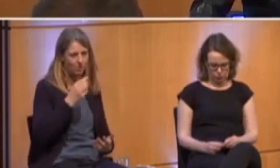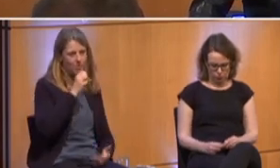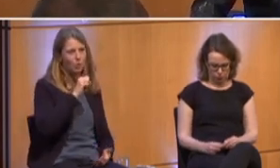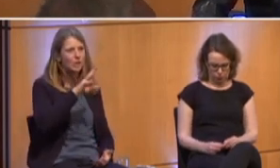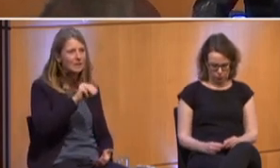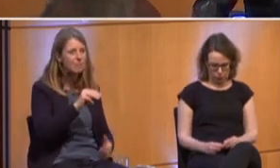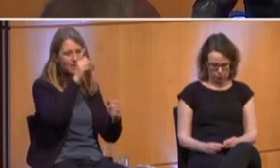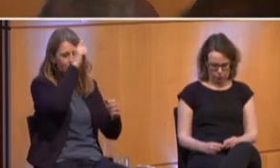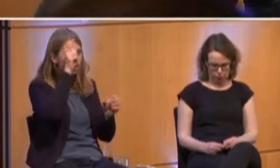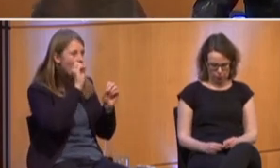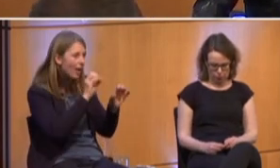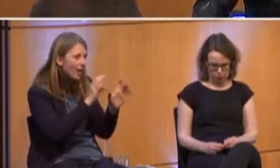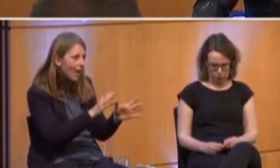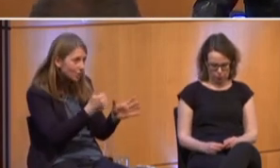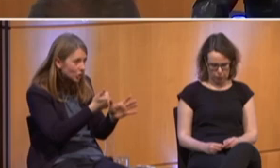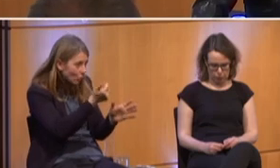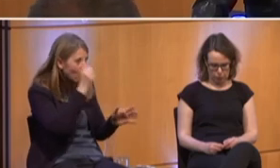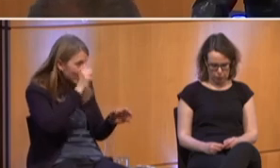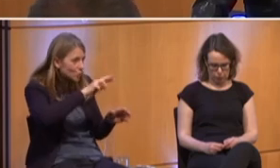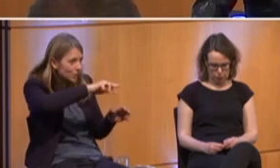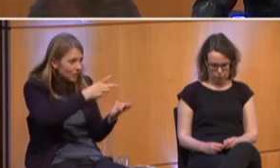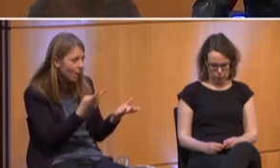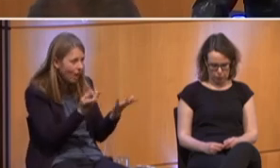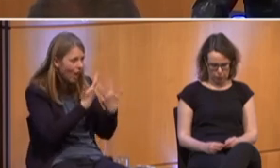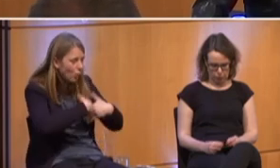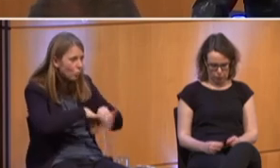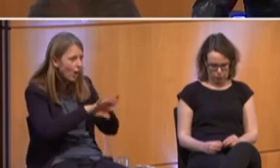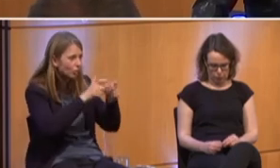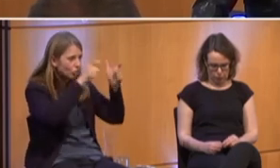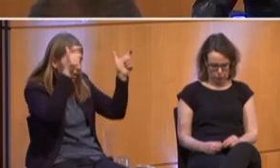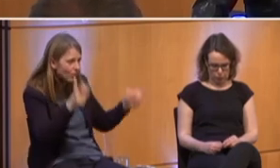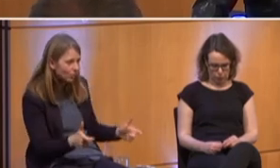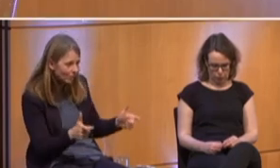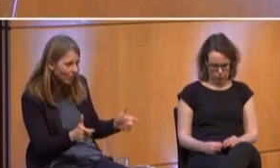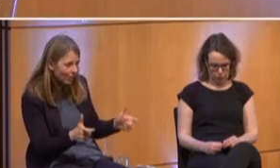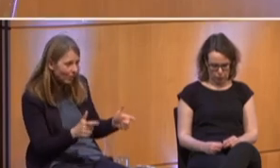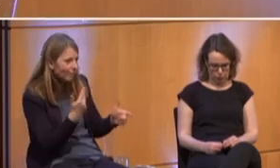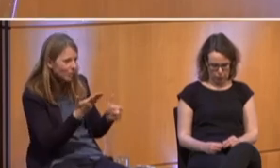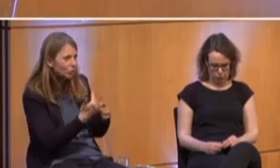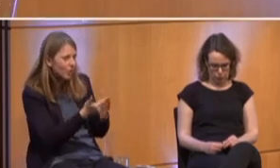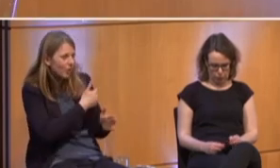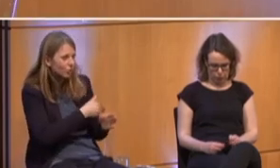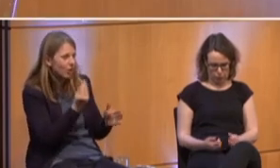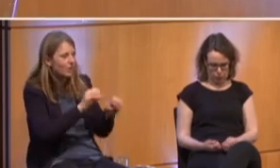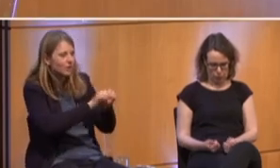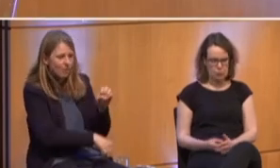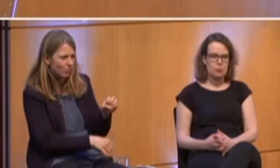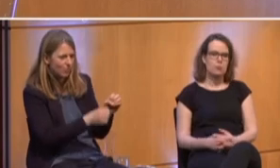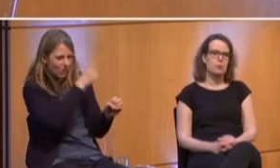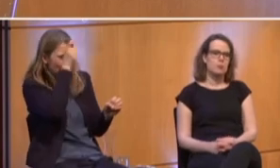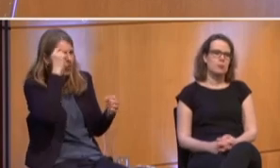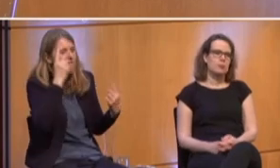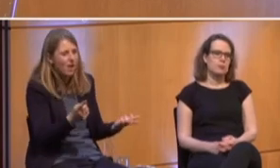Siemens-Ingenieur erklären, dass das jetzt irgendwie ziemlich attraktiv ist, wenn seine Automatisierungsanlage vorher sagt, was hinterher kaputt geht. Da muss keine Überzeugungsarbeit